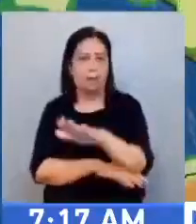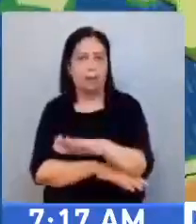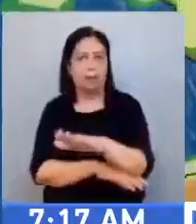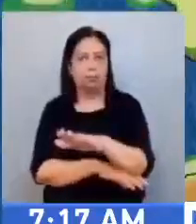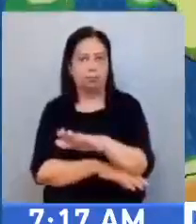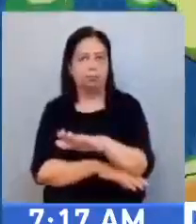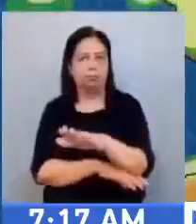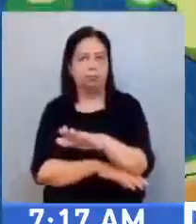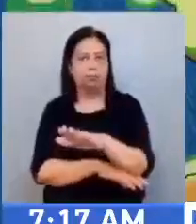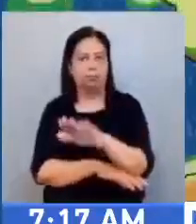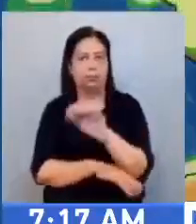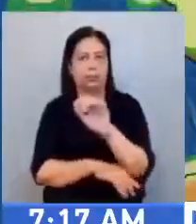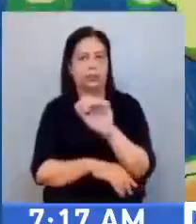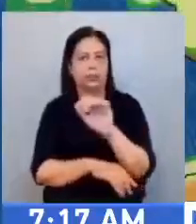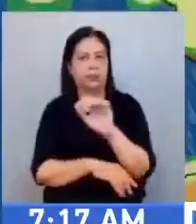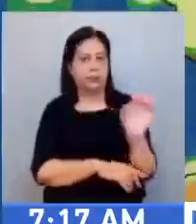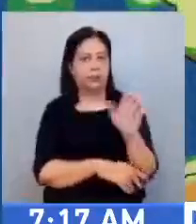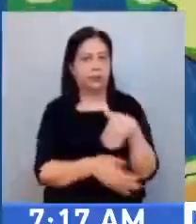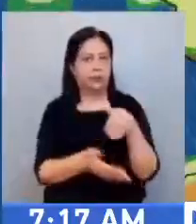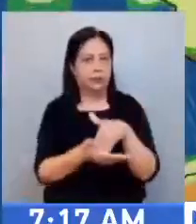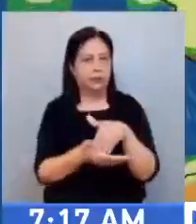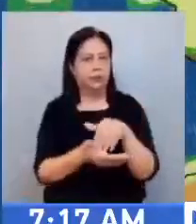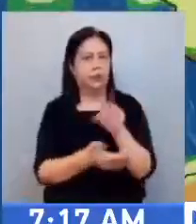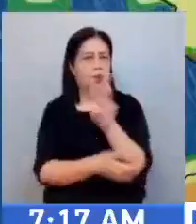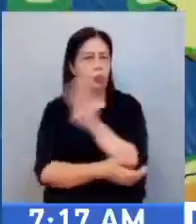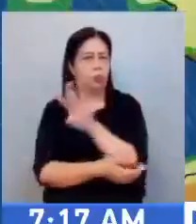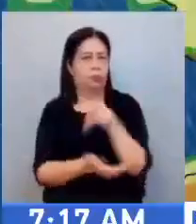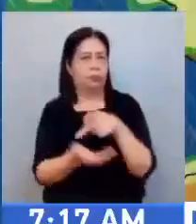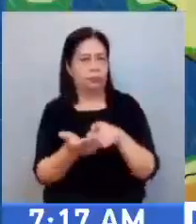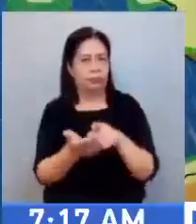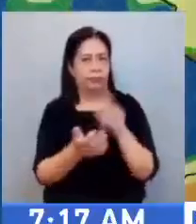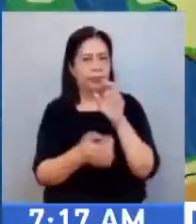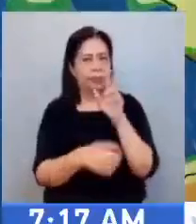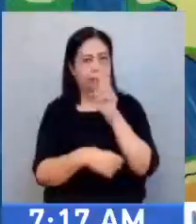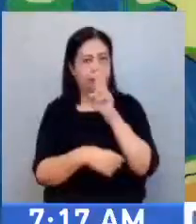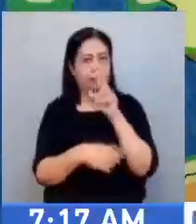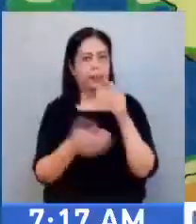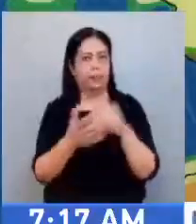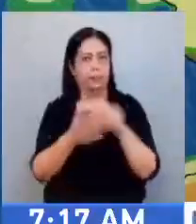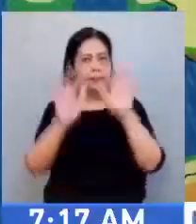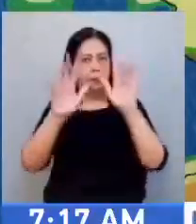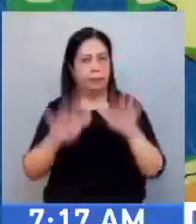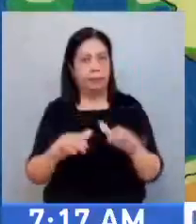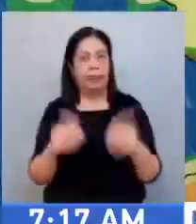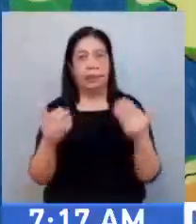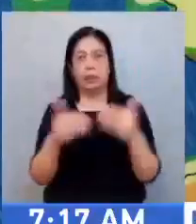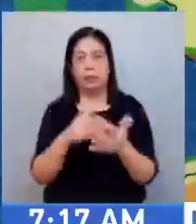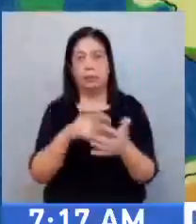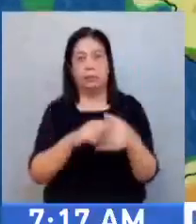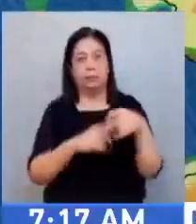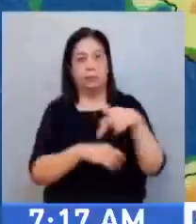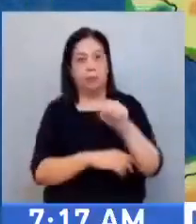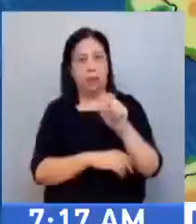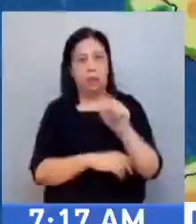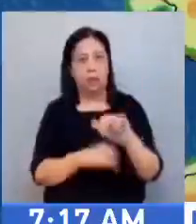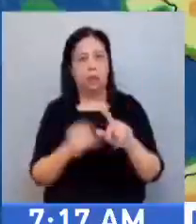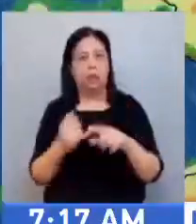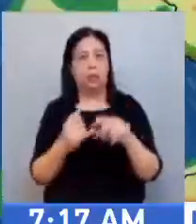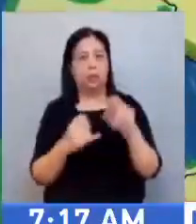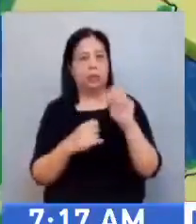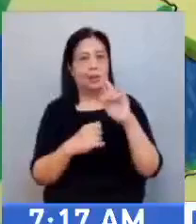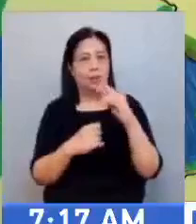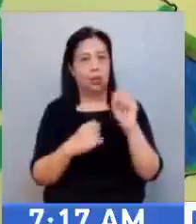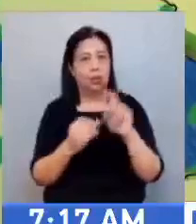eastern, central at western sections, may ulan at muli. May mga lugar sa Panay Island at Negros provinces na posibleng makaranas